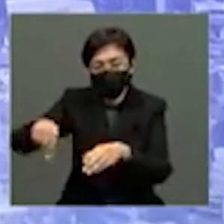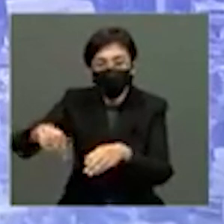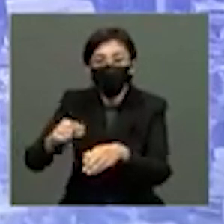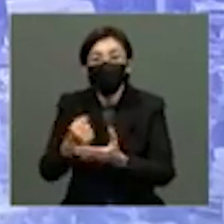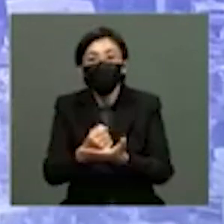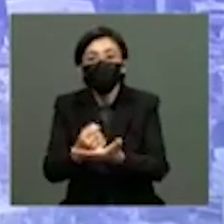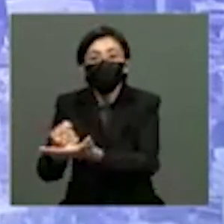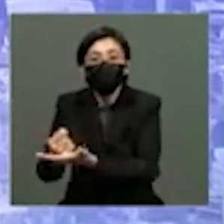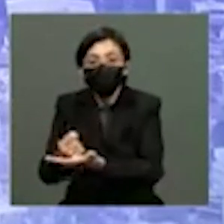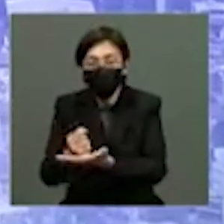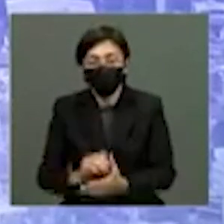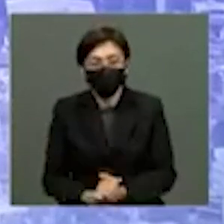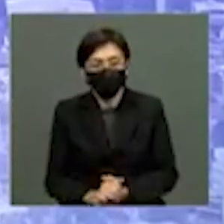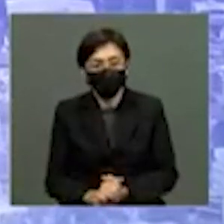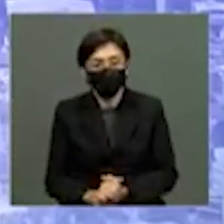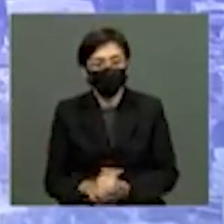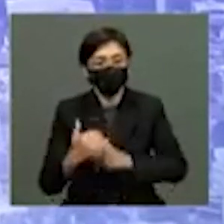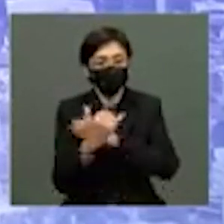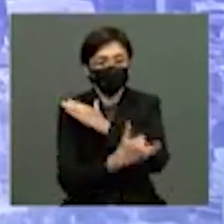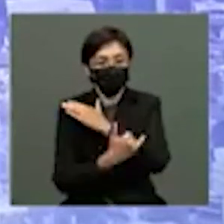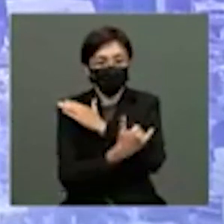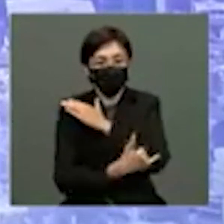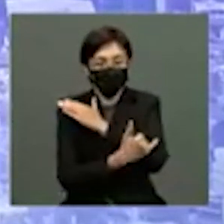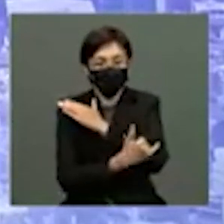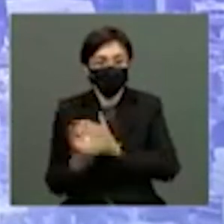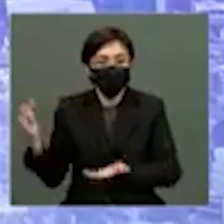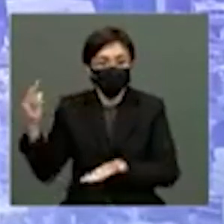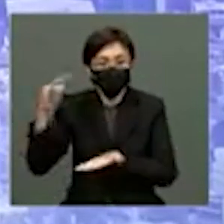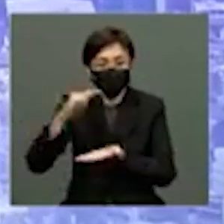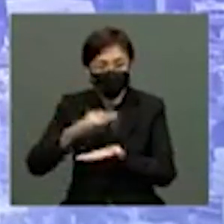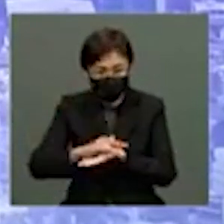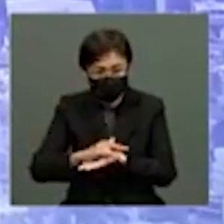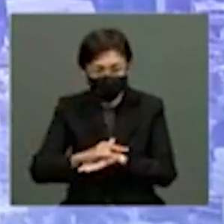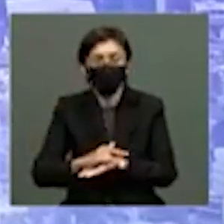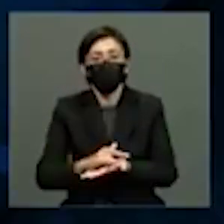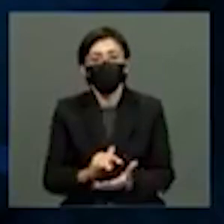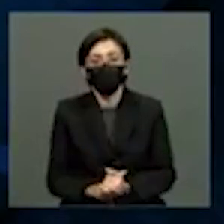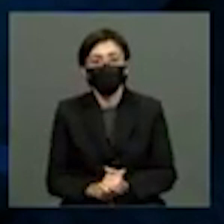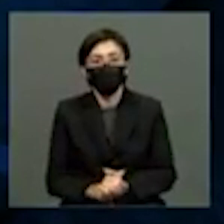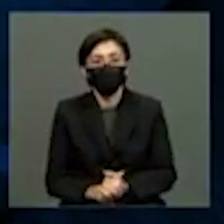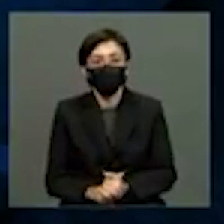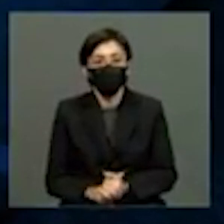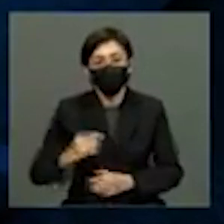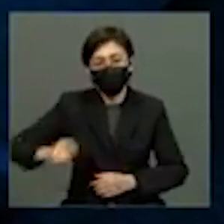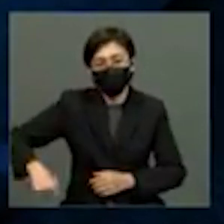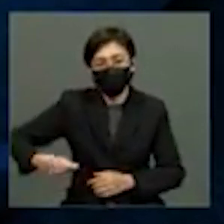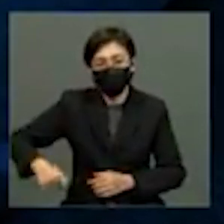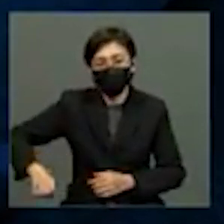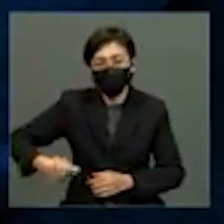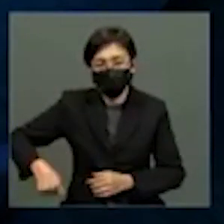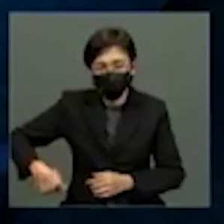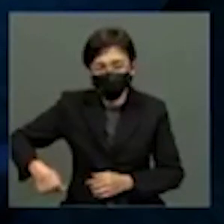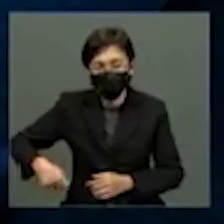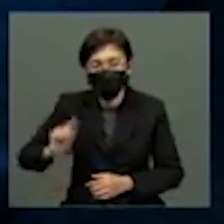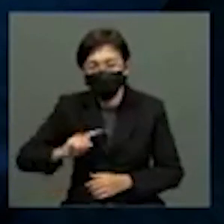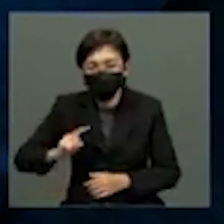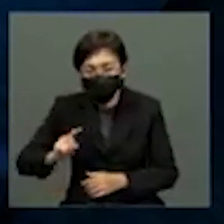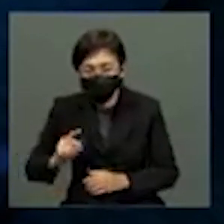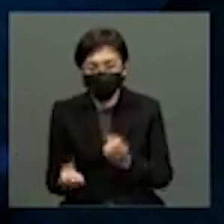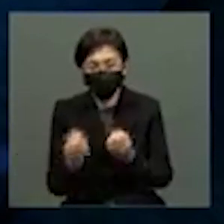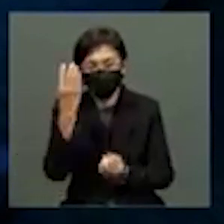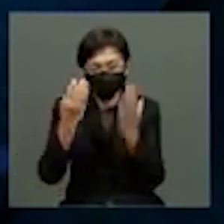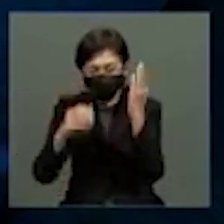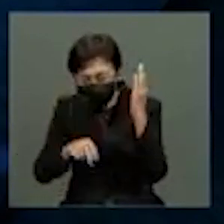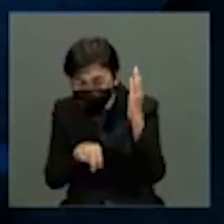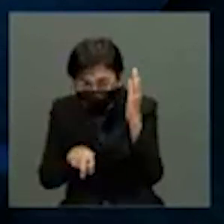าถึงคนที่มาจากต่างประเทศนะครับตรงนี้ก็จะพบว่าจากทางกัมพูชานะครับช่องทางธรรมชาติอีกแล้วนะ